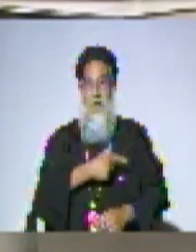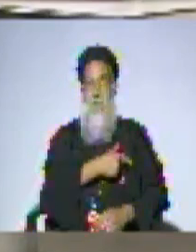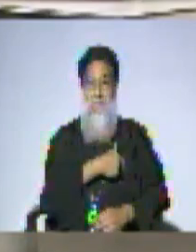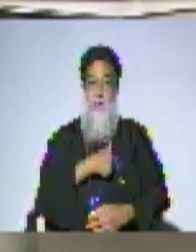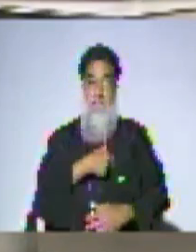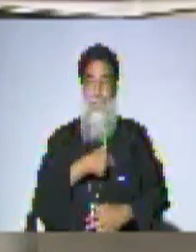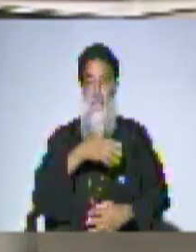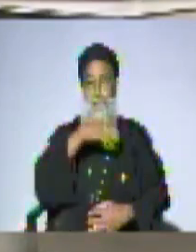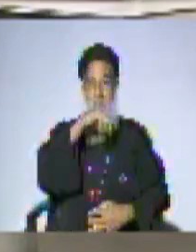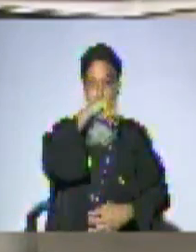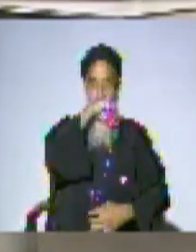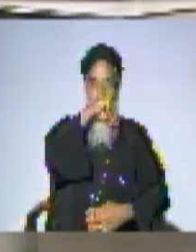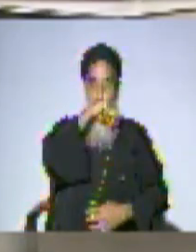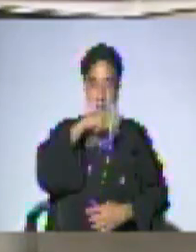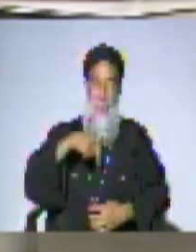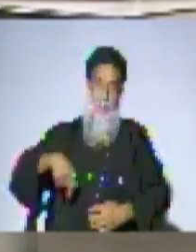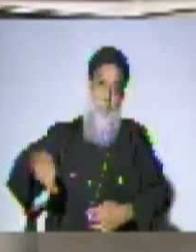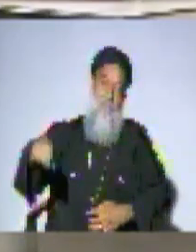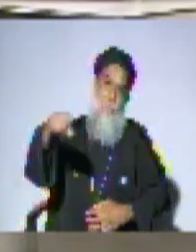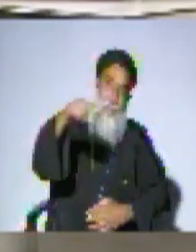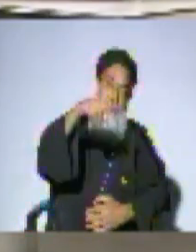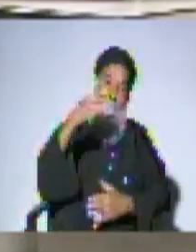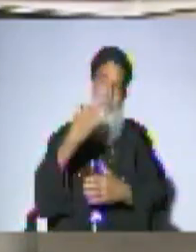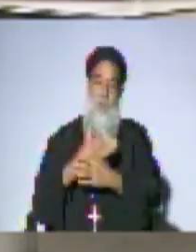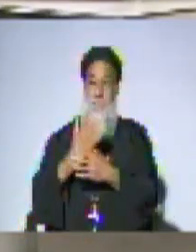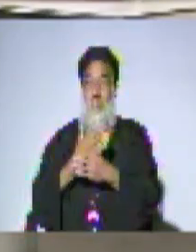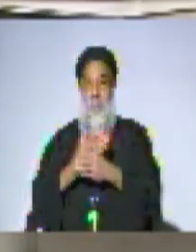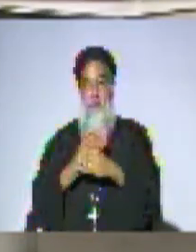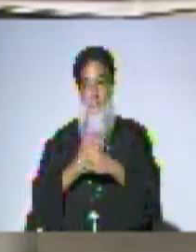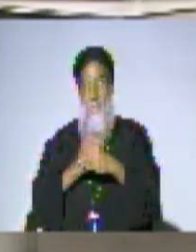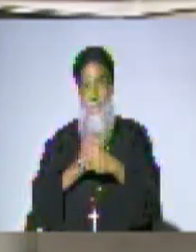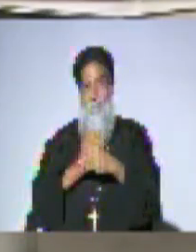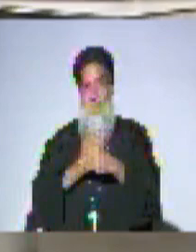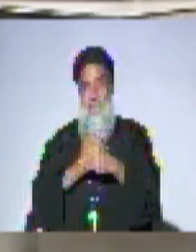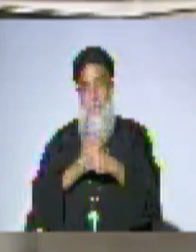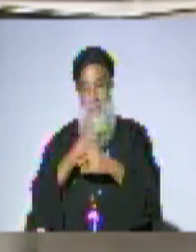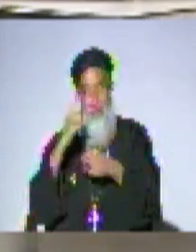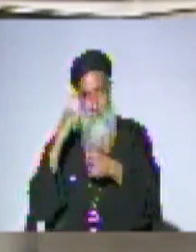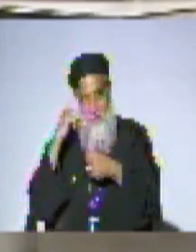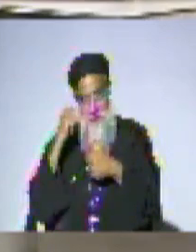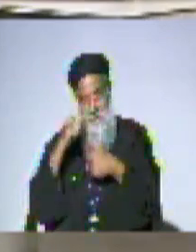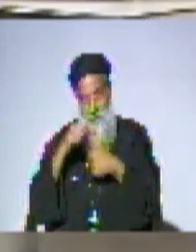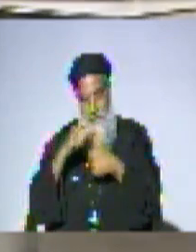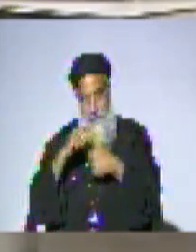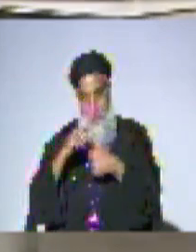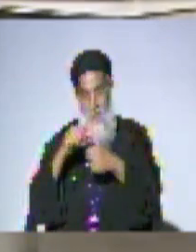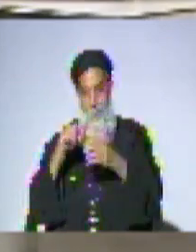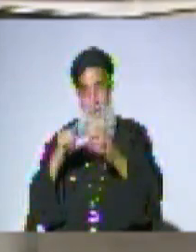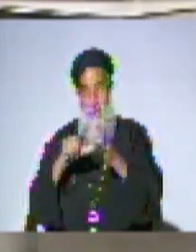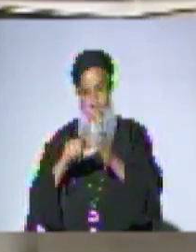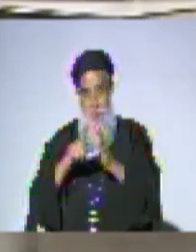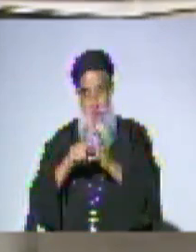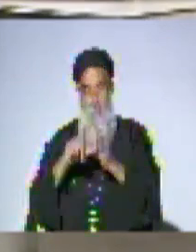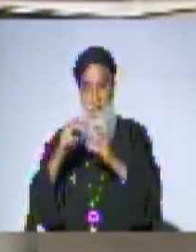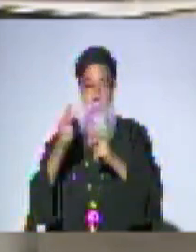او ابونا مينا عبود علشان ما ذكروش في المجمع، ما اعترفوش بقدسيتهم، ما ذكروش في